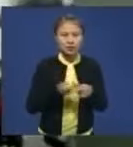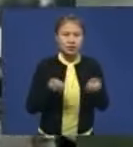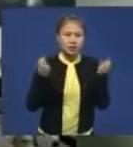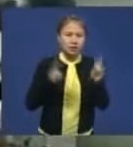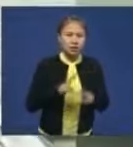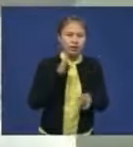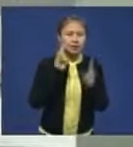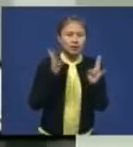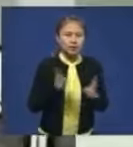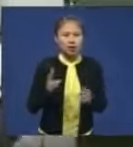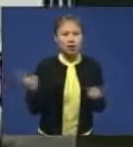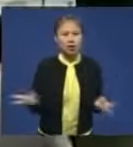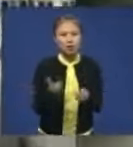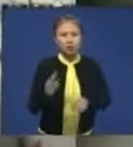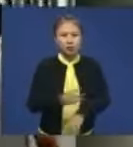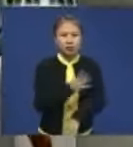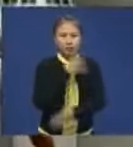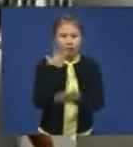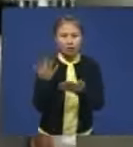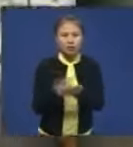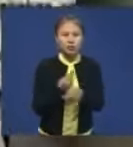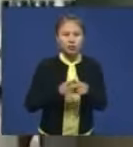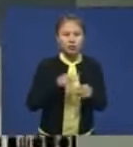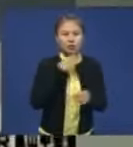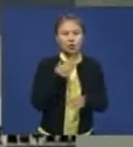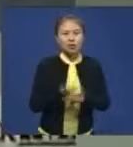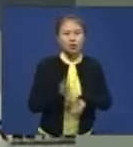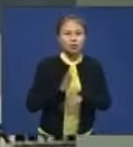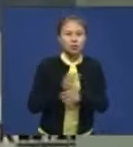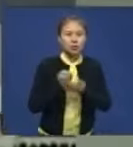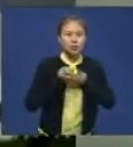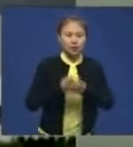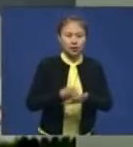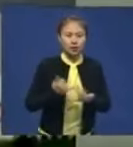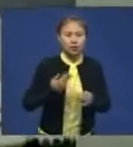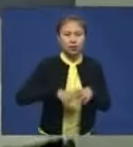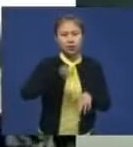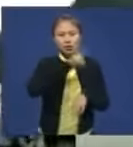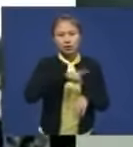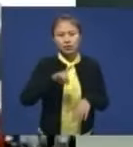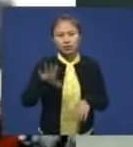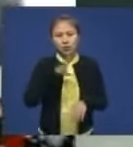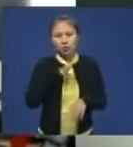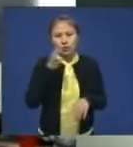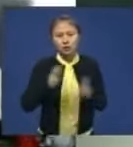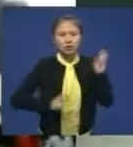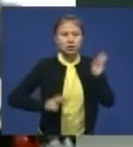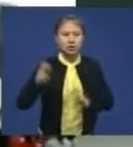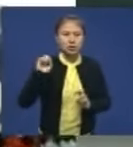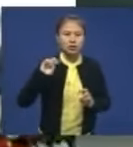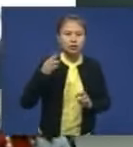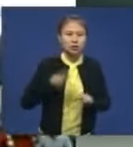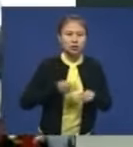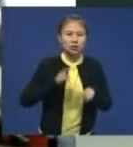күйік жарақатын алған жұмысшылардың тең жартысына жуығы ауыр халде жатыр. Сол себепті құрбандар саны артуы ықтимал. Аталған зауыт